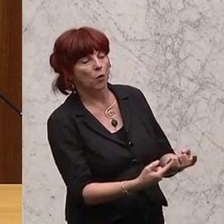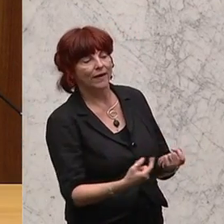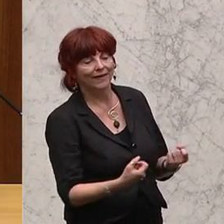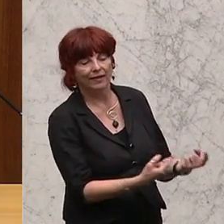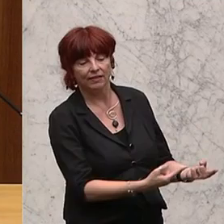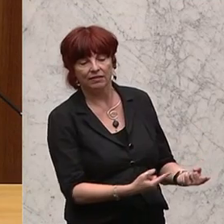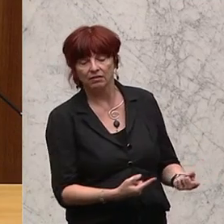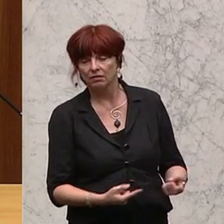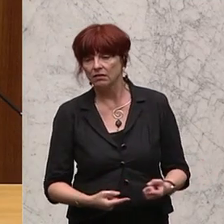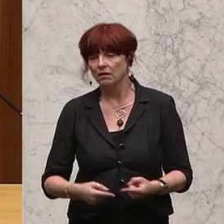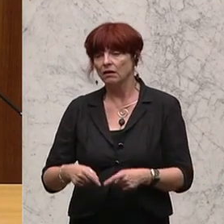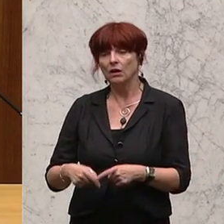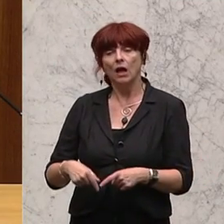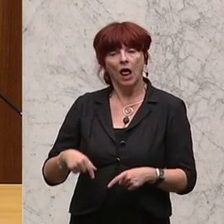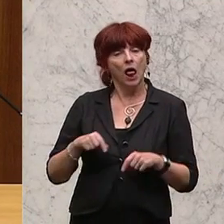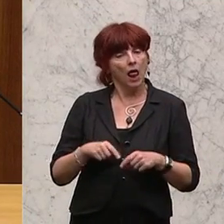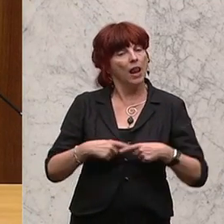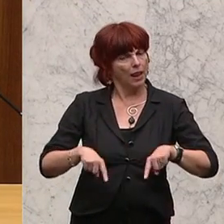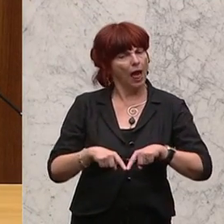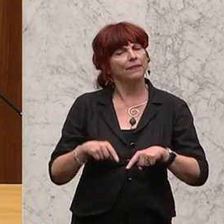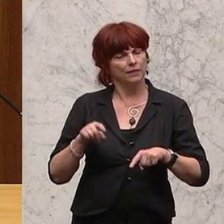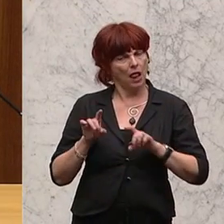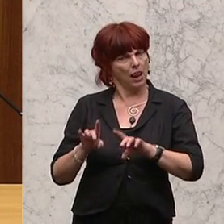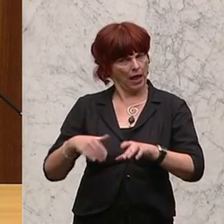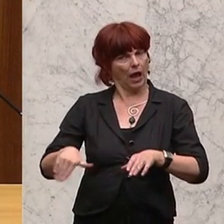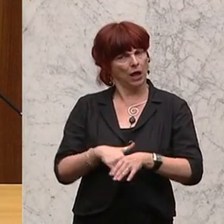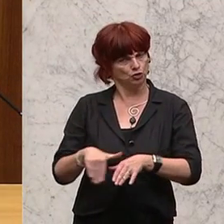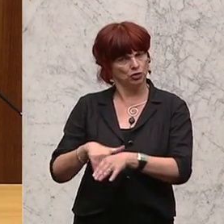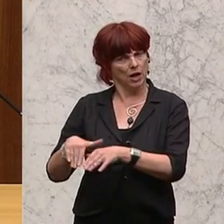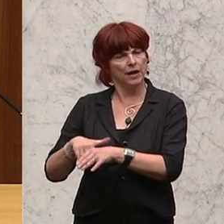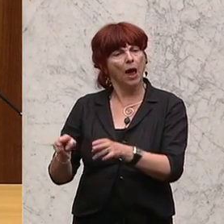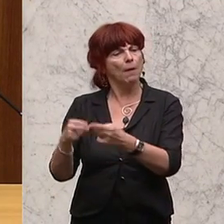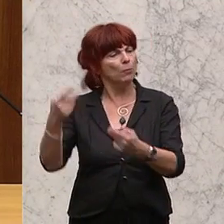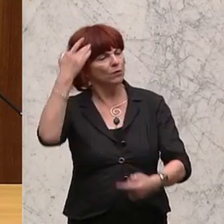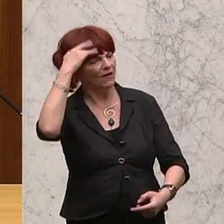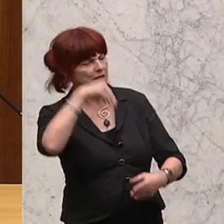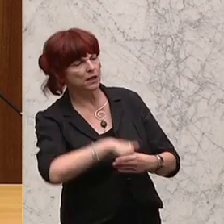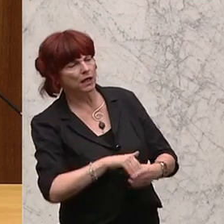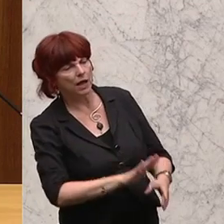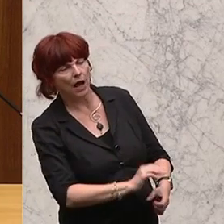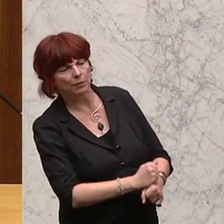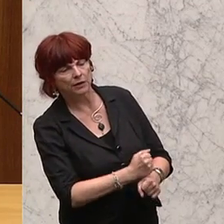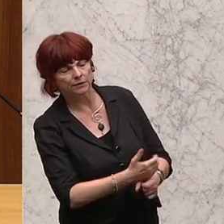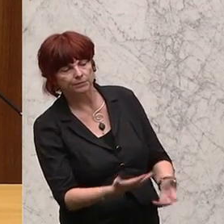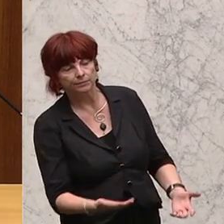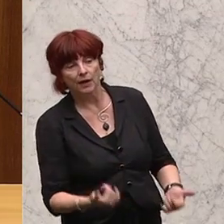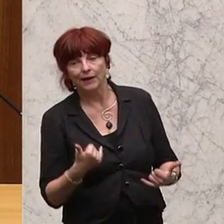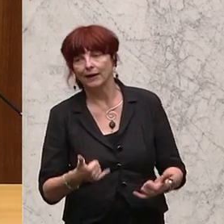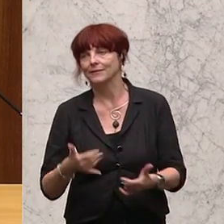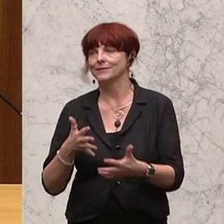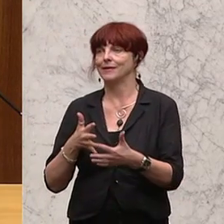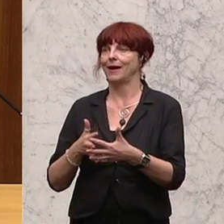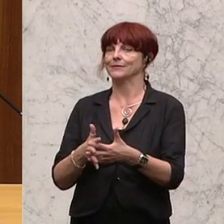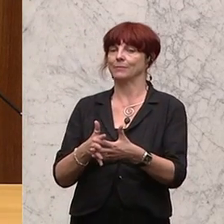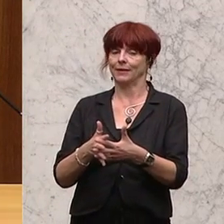anstellen und der Bund nicht einmal weiß, was die machen. Es gibt jetzt diese Transparenz und eine Selbstverständlichkeit wird endlich